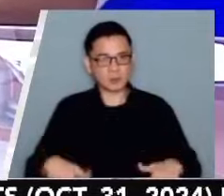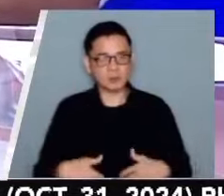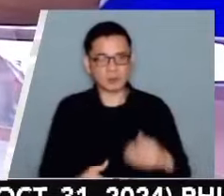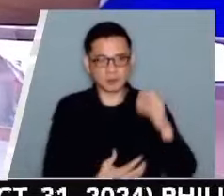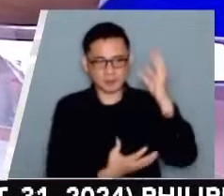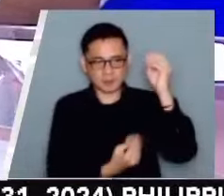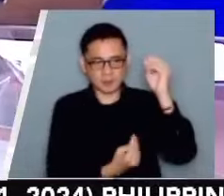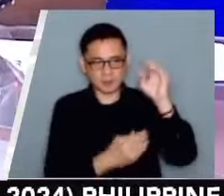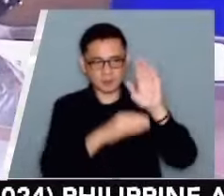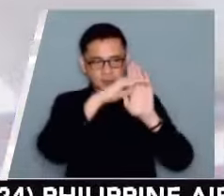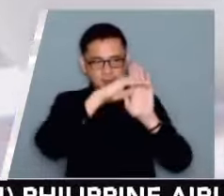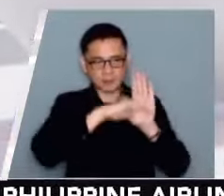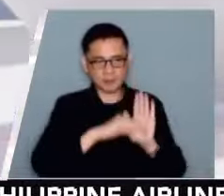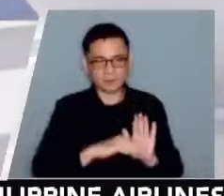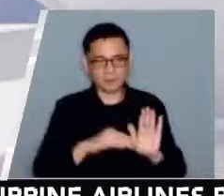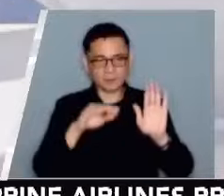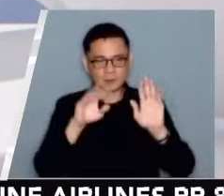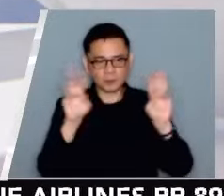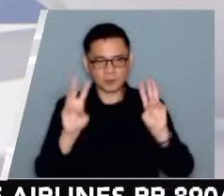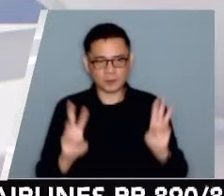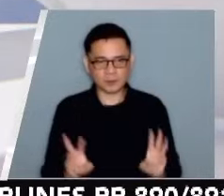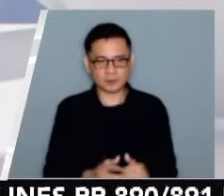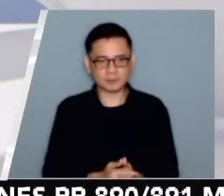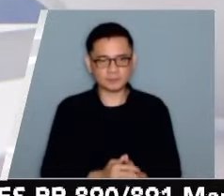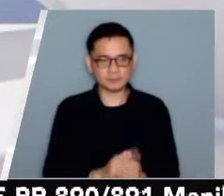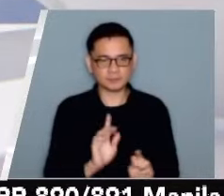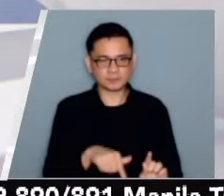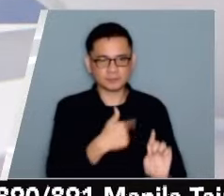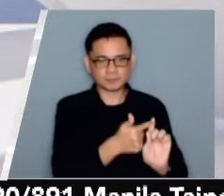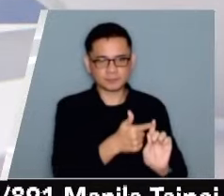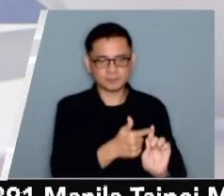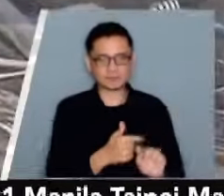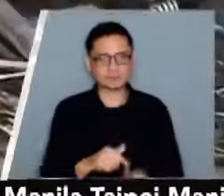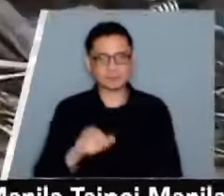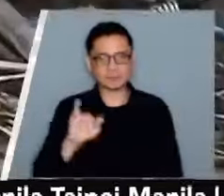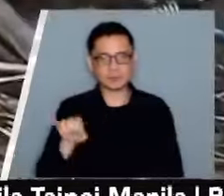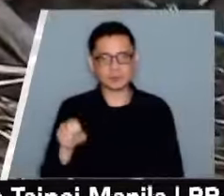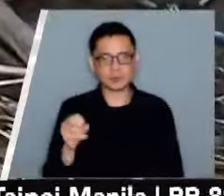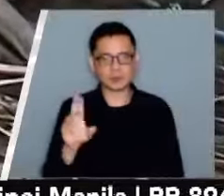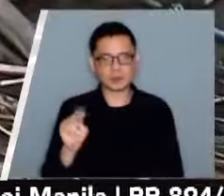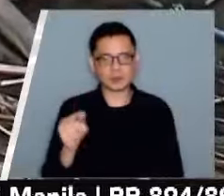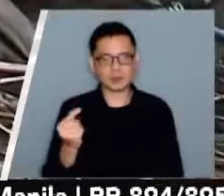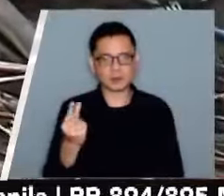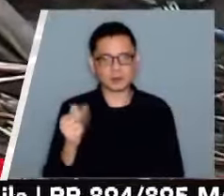lalawigan sa unang balita live ni Jonathan Andal